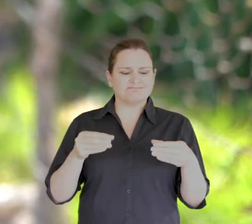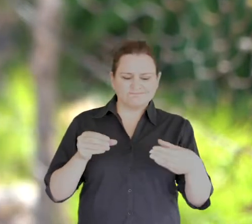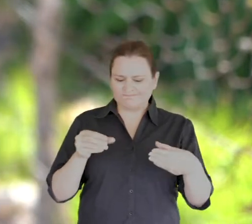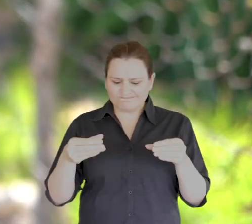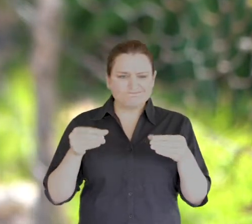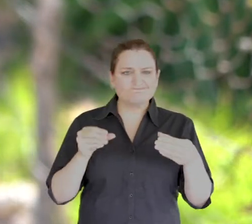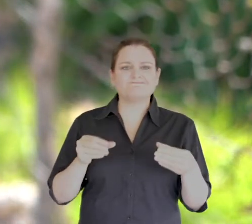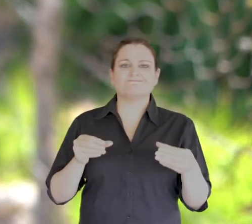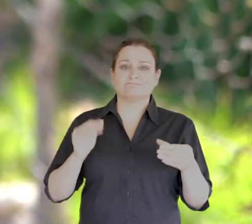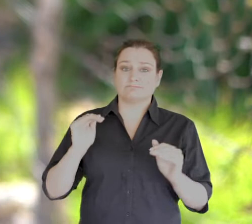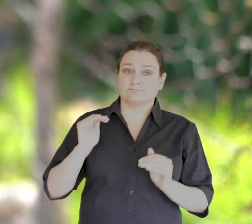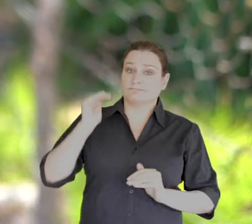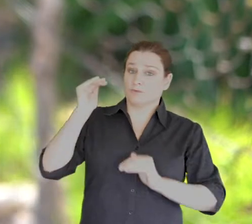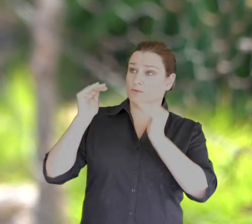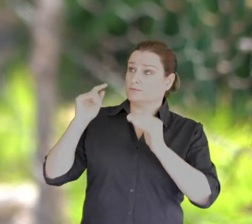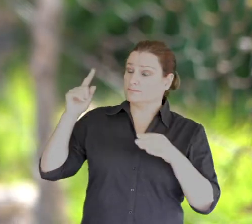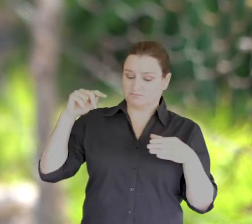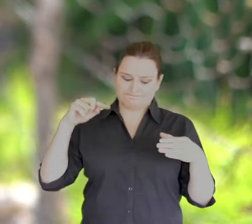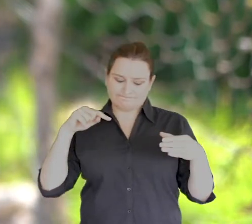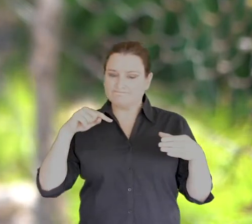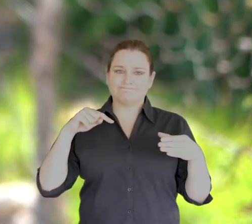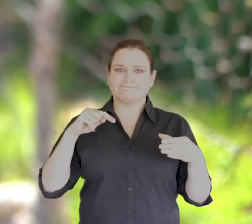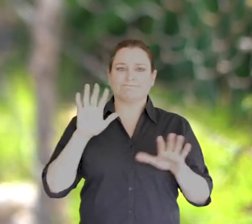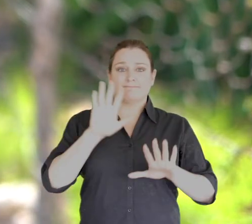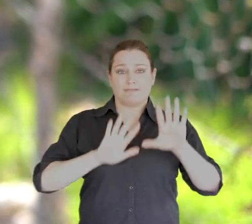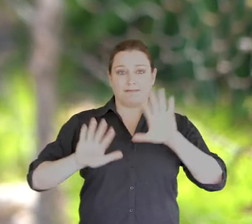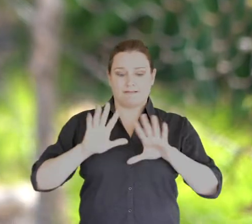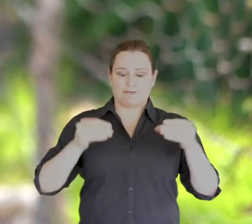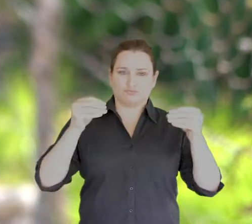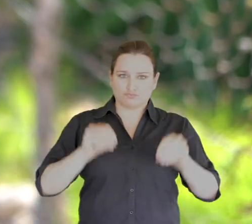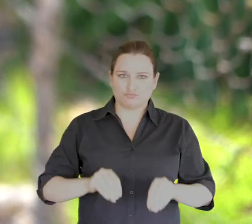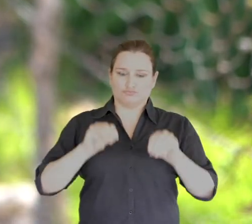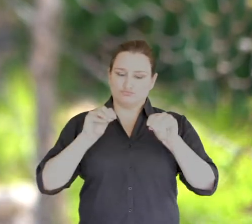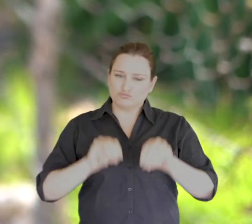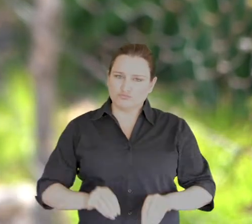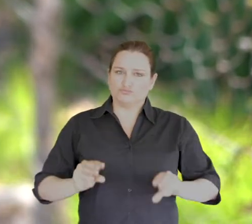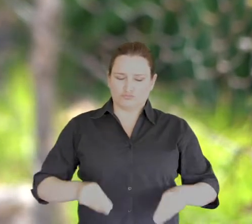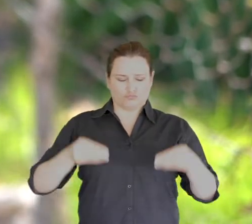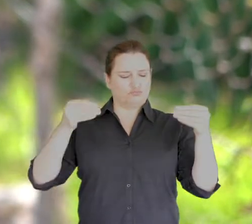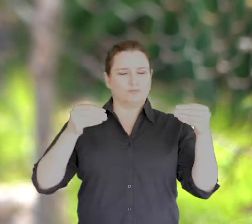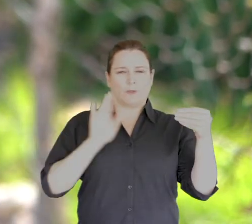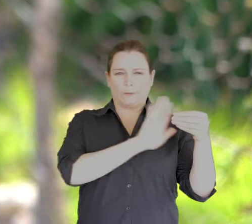gekregen. De groot mensen het moest gedaaien.